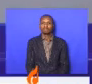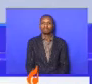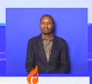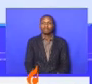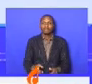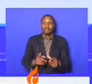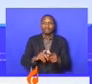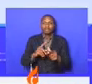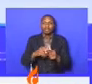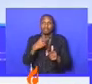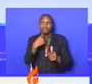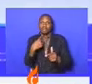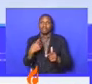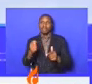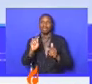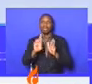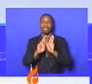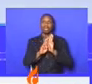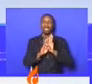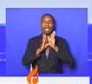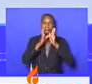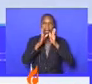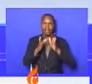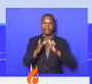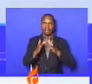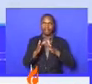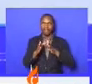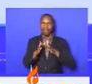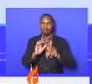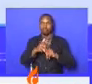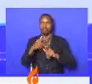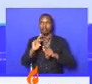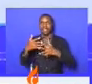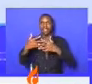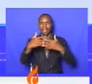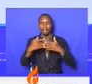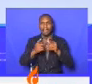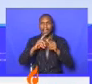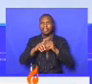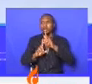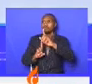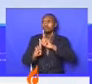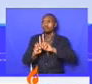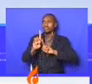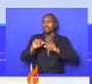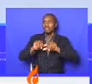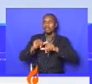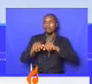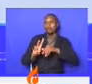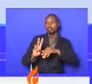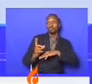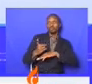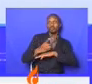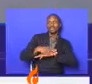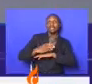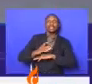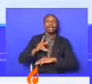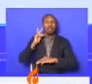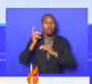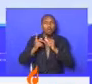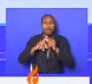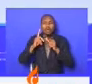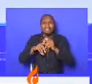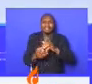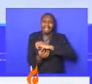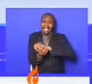Ambassador w'ensi America wocha ya Kenya Meg Whitman nigare asetare ya matuko abere me county ya Kisii asare